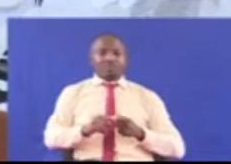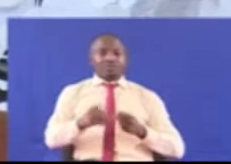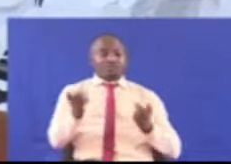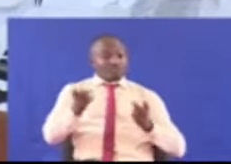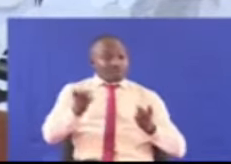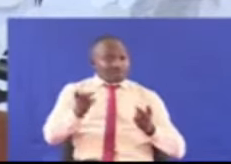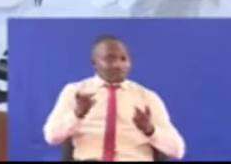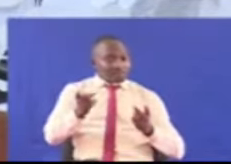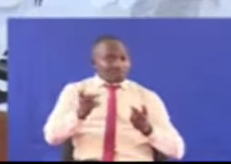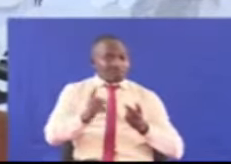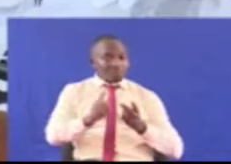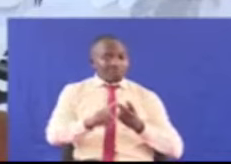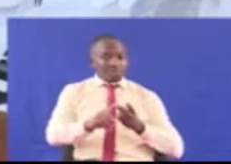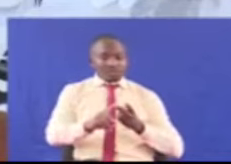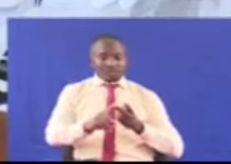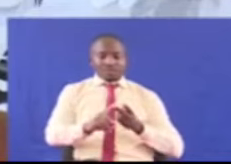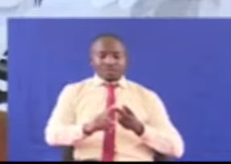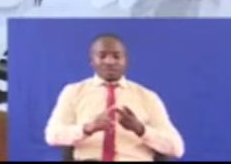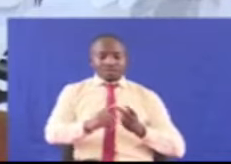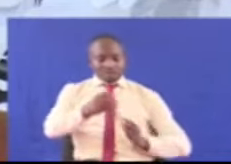Majibu ya mazingira anayo.